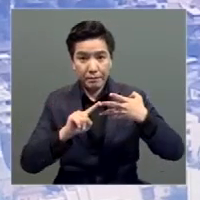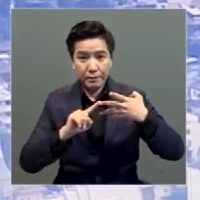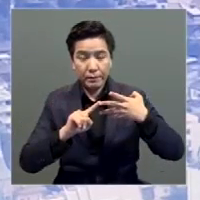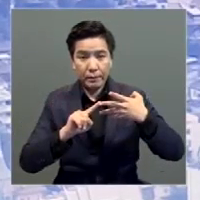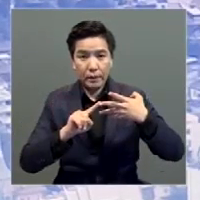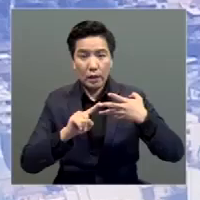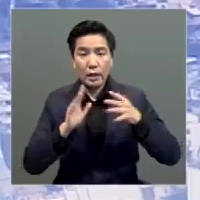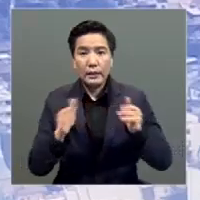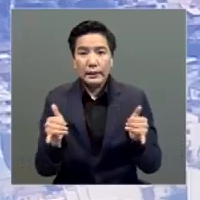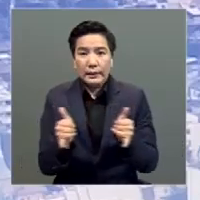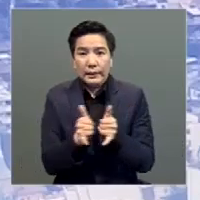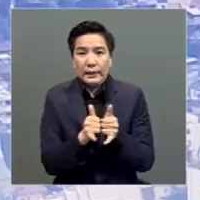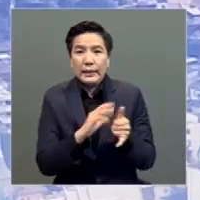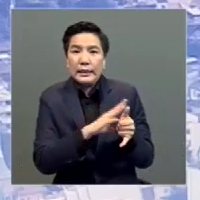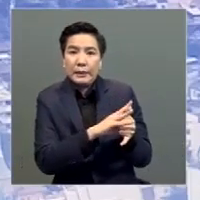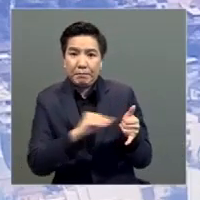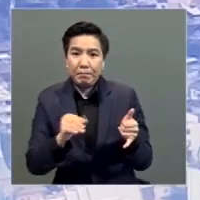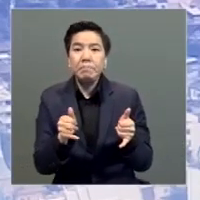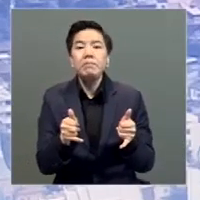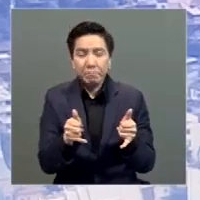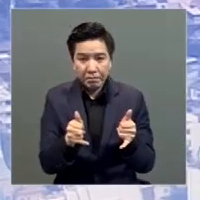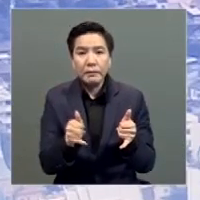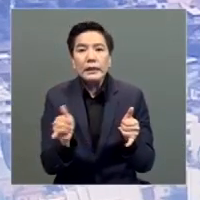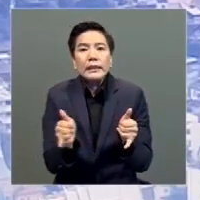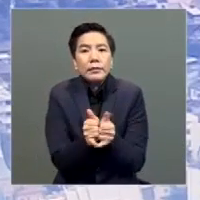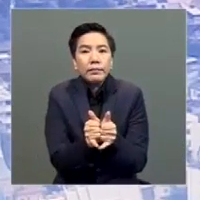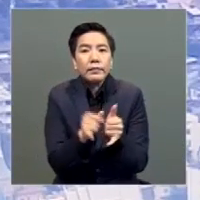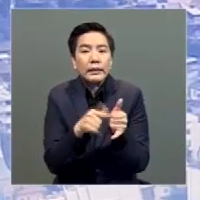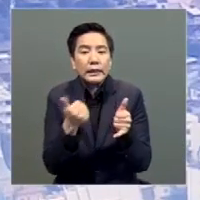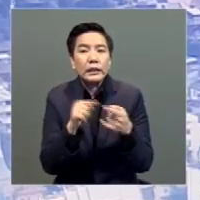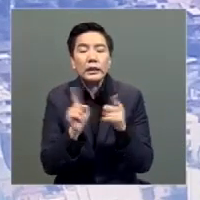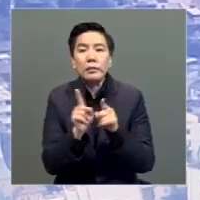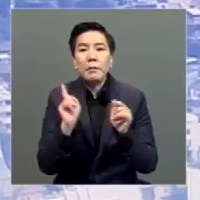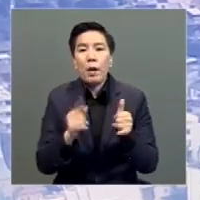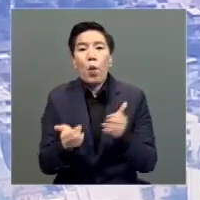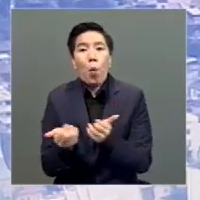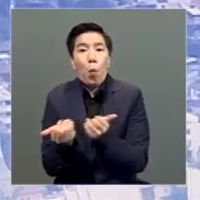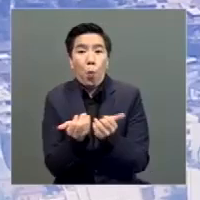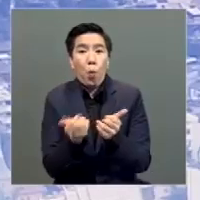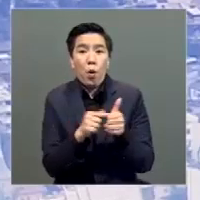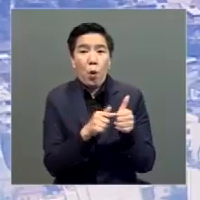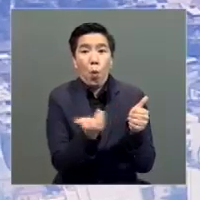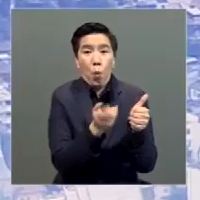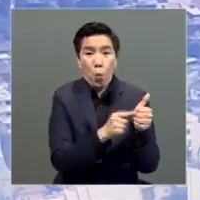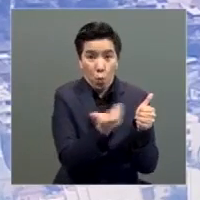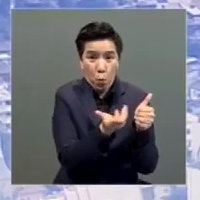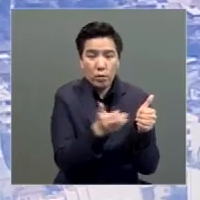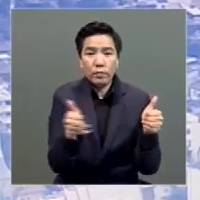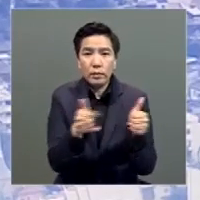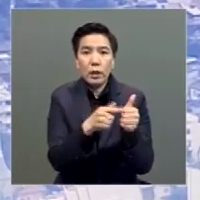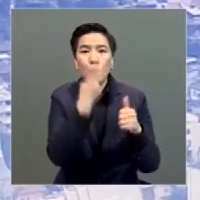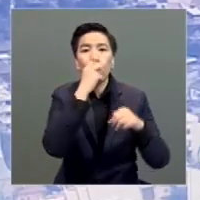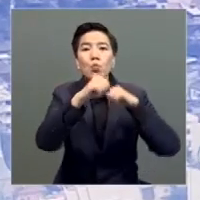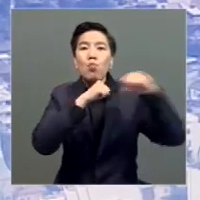สัมผัสกับผู้ป่วยยืนยันมาก่อนหน้านี้แล้วซึ่ง เป็นลูกของผู้ป่วยรายนี้นะครับไปดูมว